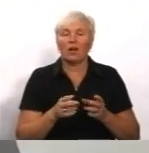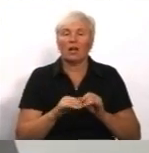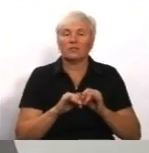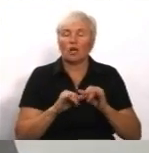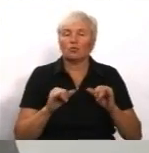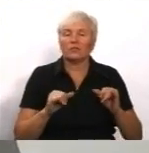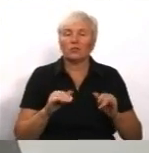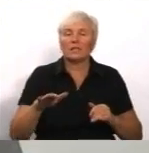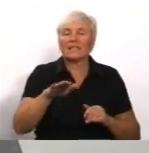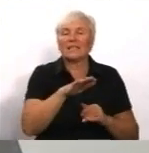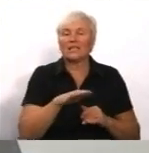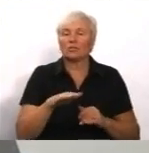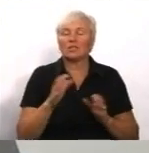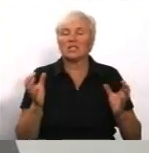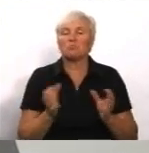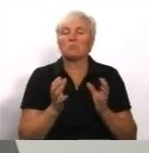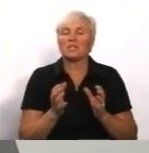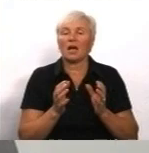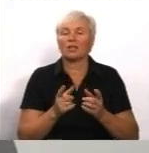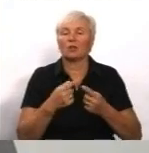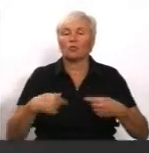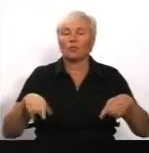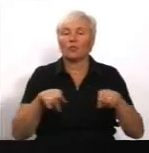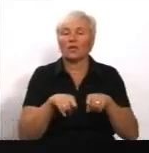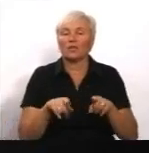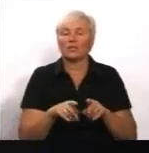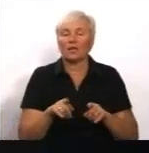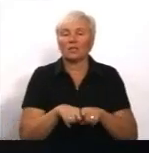і зберігати довкілля для наступних поколінь.